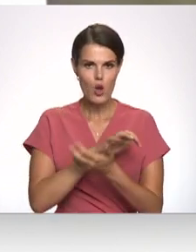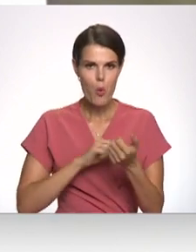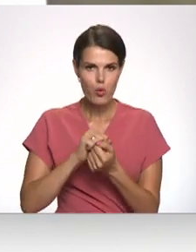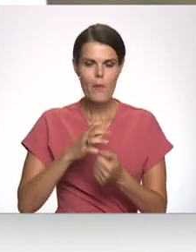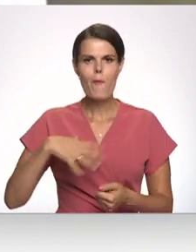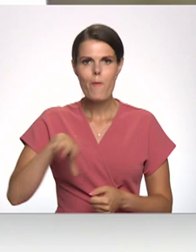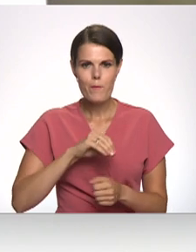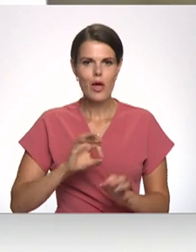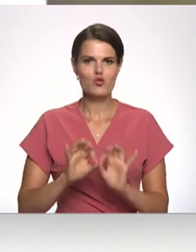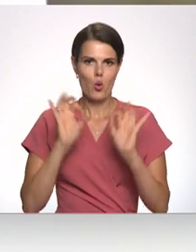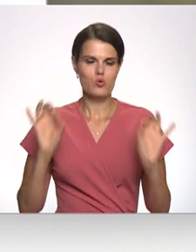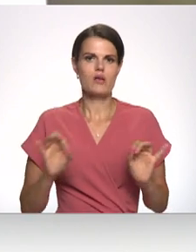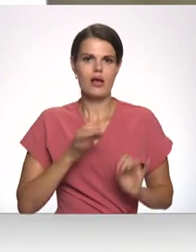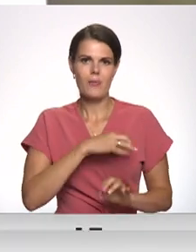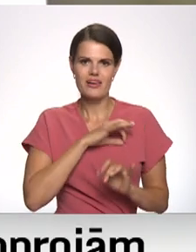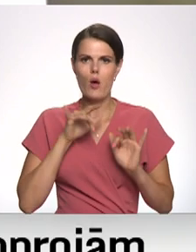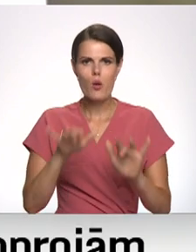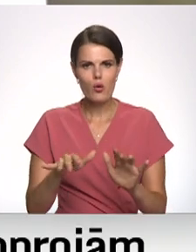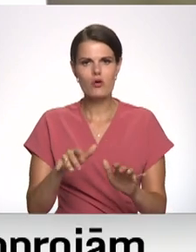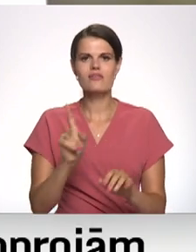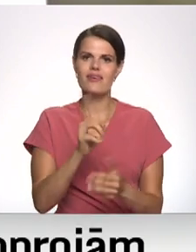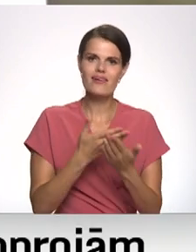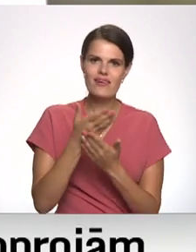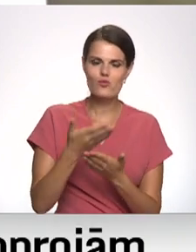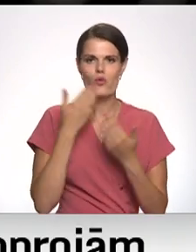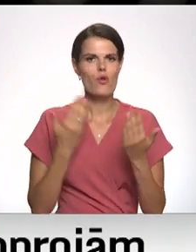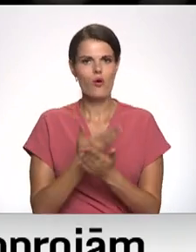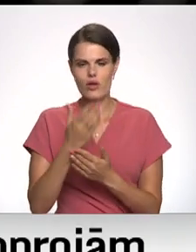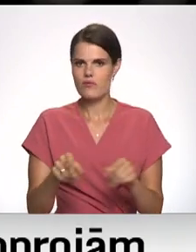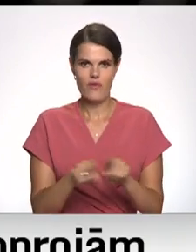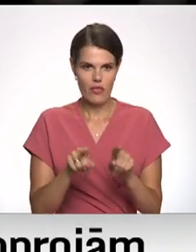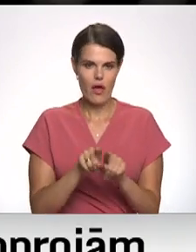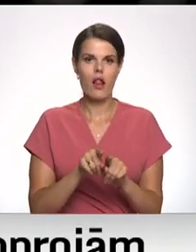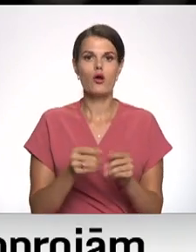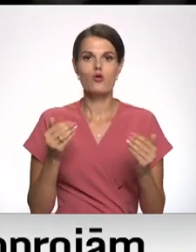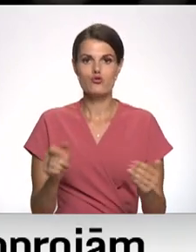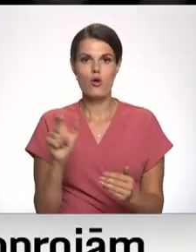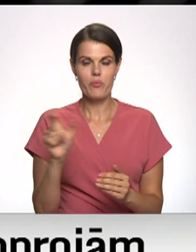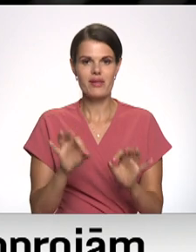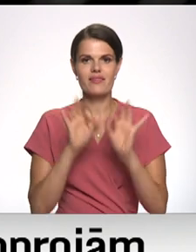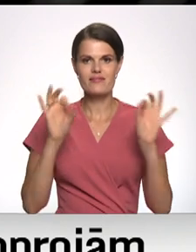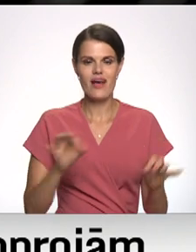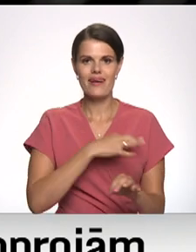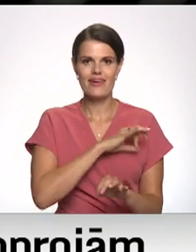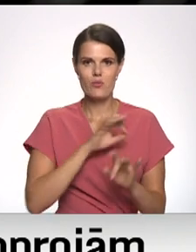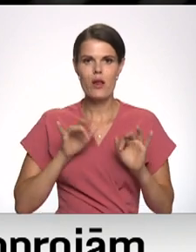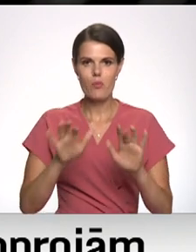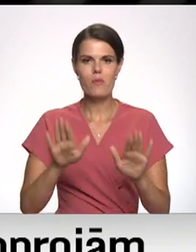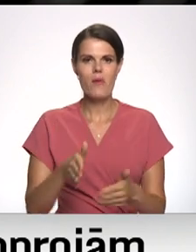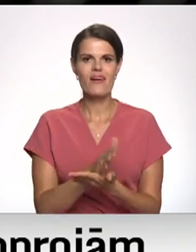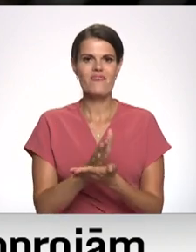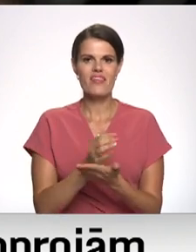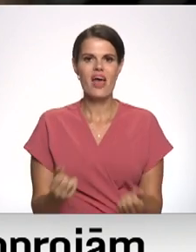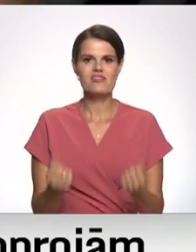uzsākam neatkarīgi no attiecīgi šo te personu gribas. Šobrīd par nodarījumu ir uzsākts krimināla process par vidēja